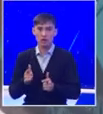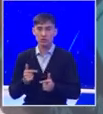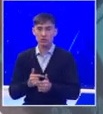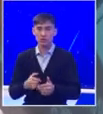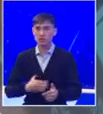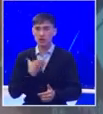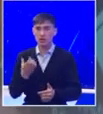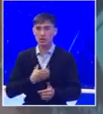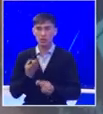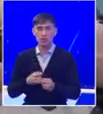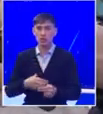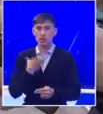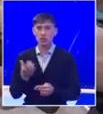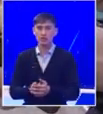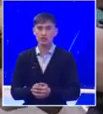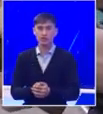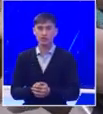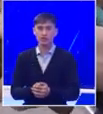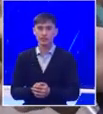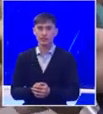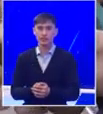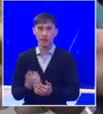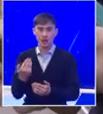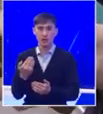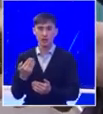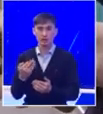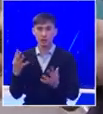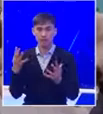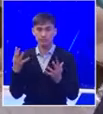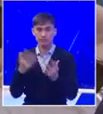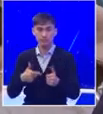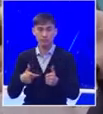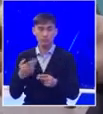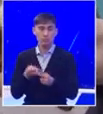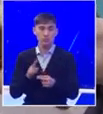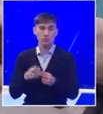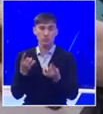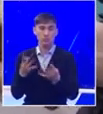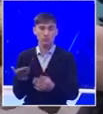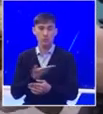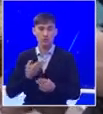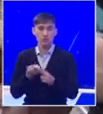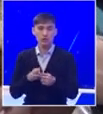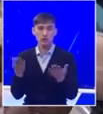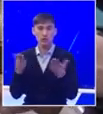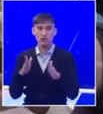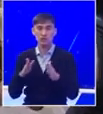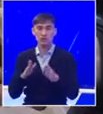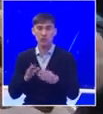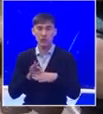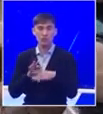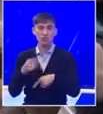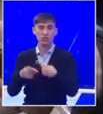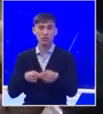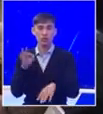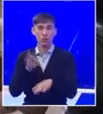Реально страшно, очень страшно. Здесь, она здесь, она растерянная вообще очень. Просто мы в этой ситуации прошли через